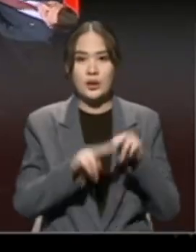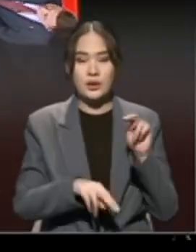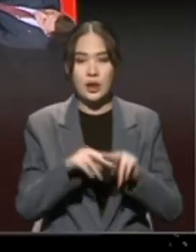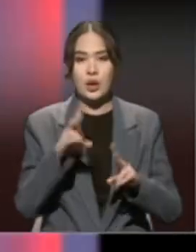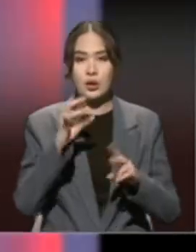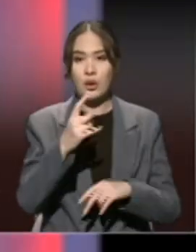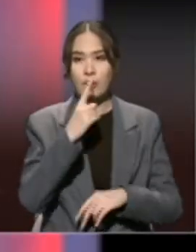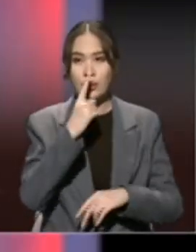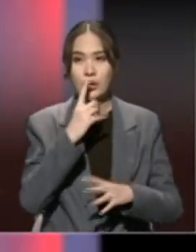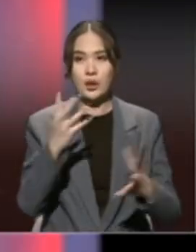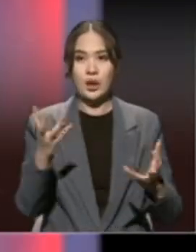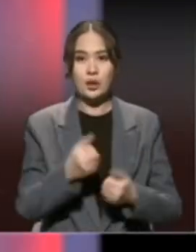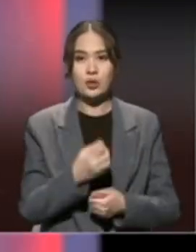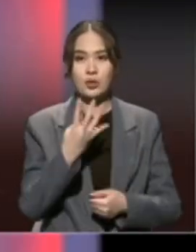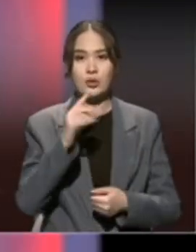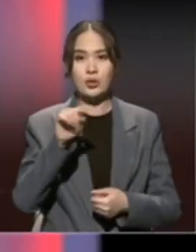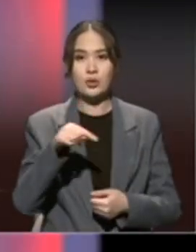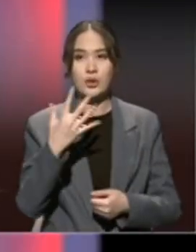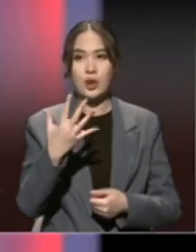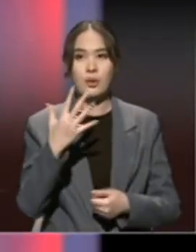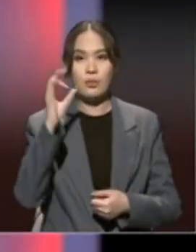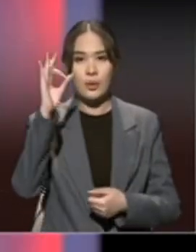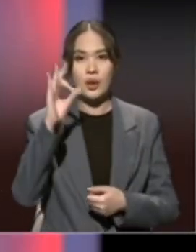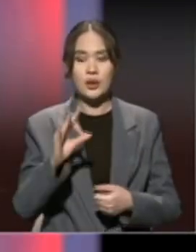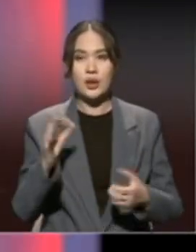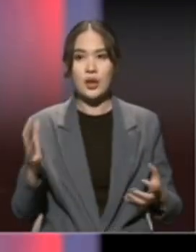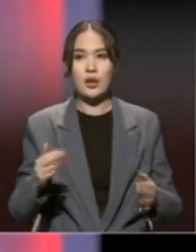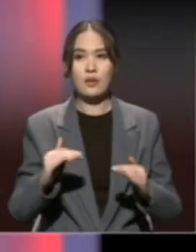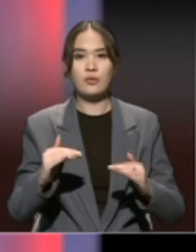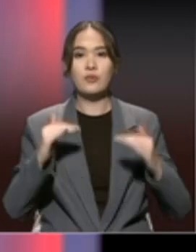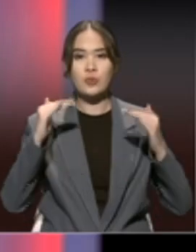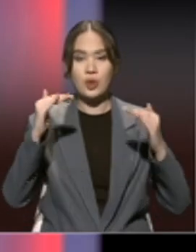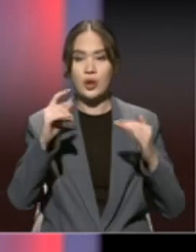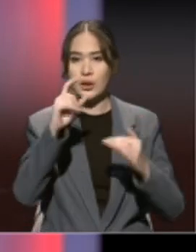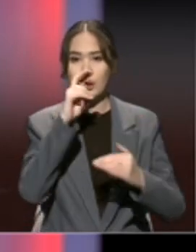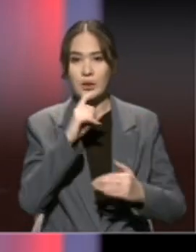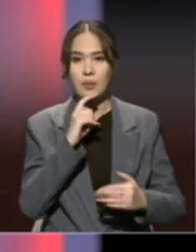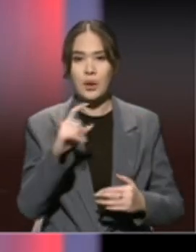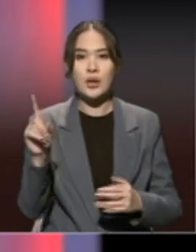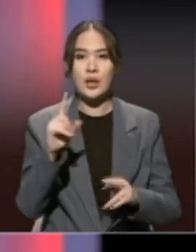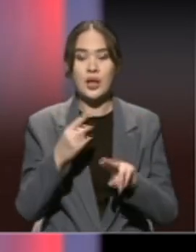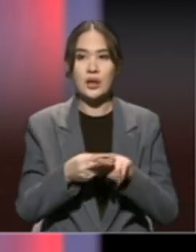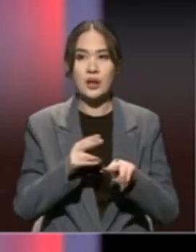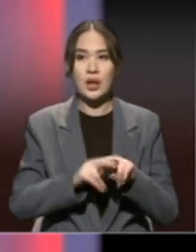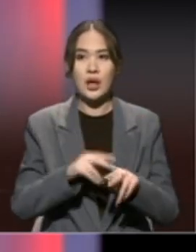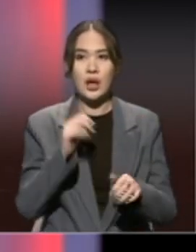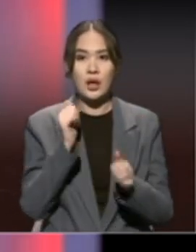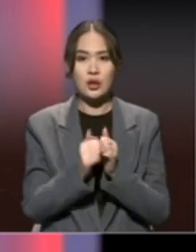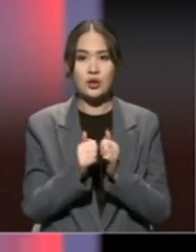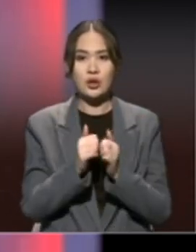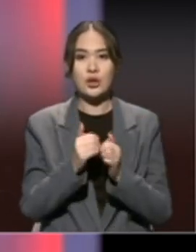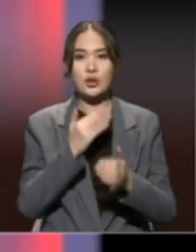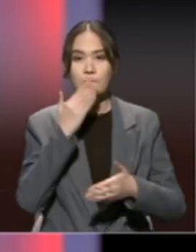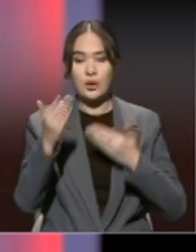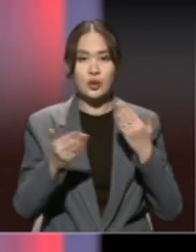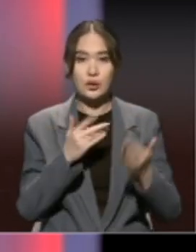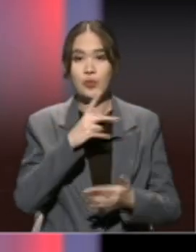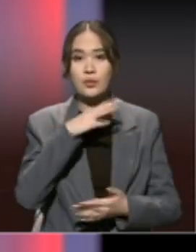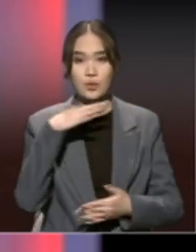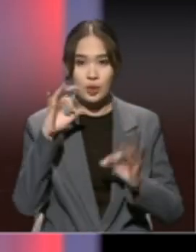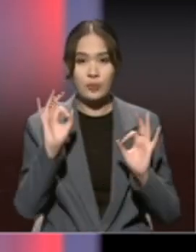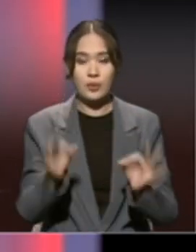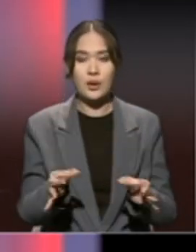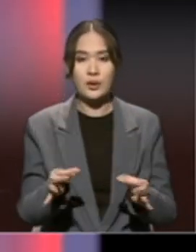үй алушылардың саны 4,5%-ға өскен. Бір түсініксіз жағдай болып жатқан сияқты нарықта. Бәрібір ұсыныс көп болып тұр ғой сұраныстан. Сол ғой айтқыңыз келіп